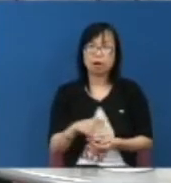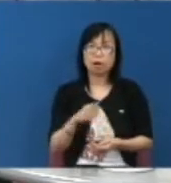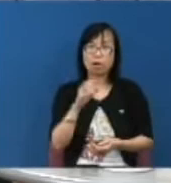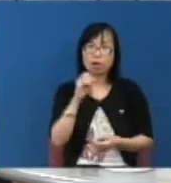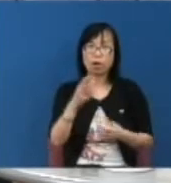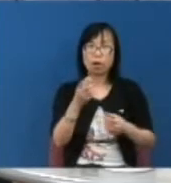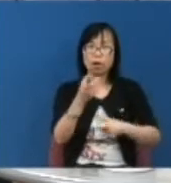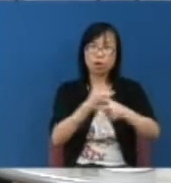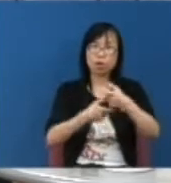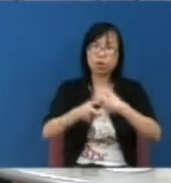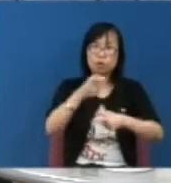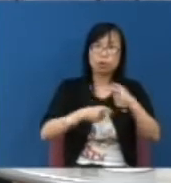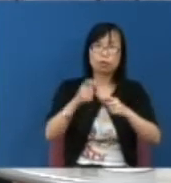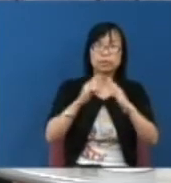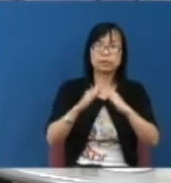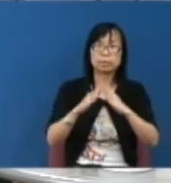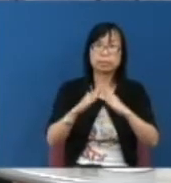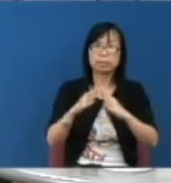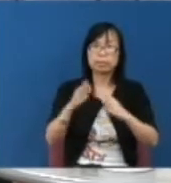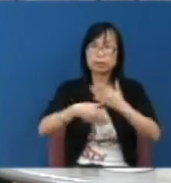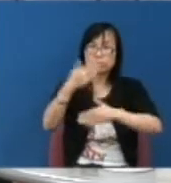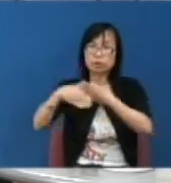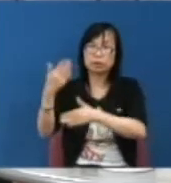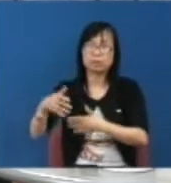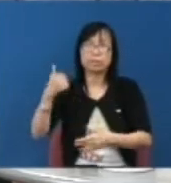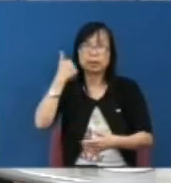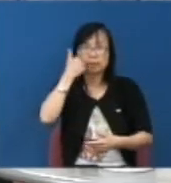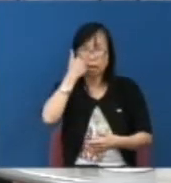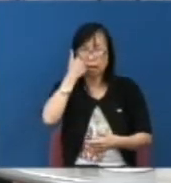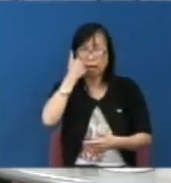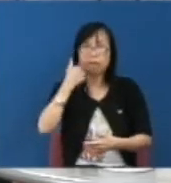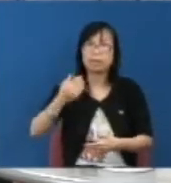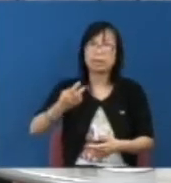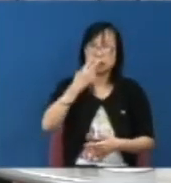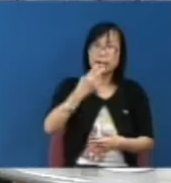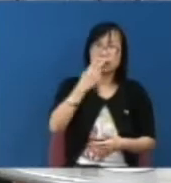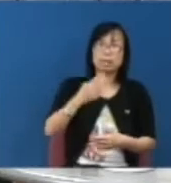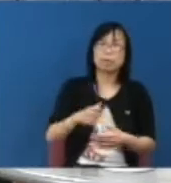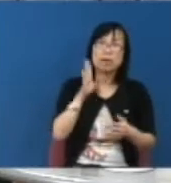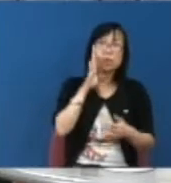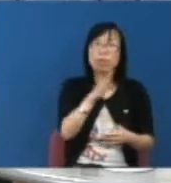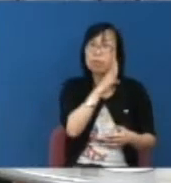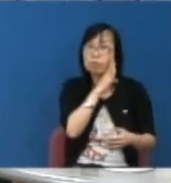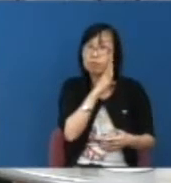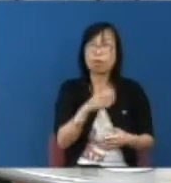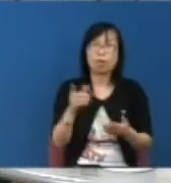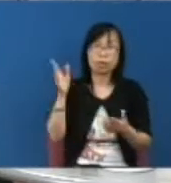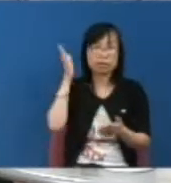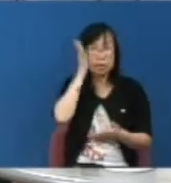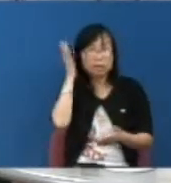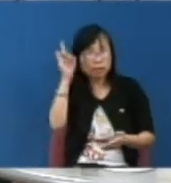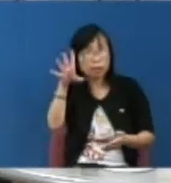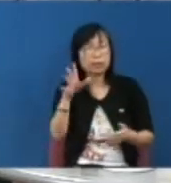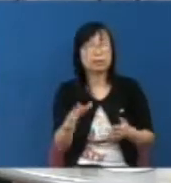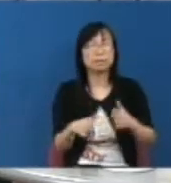的商業或者工貿，因為他們那個冷氣的需求是非常大的，尤其有商場或者是酒店式的房